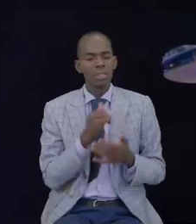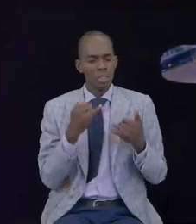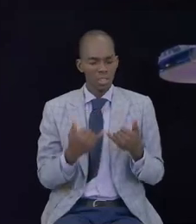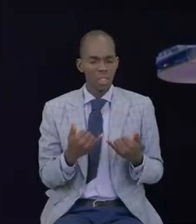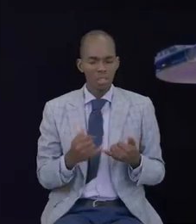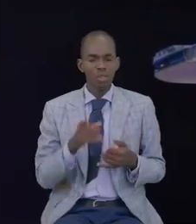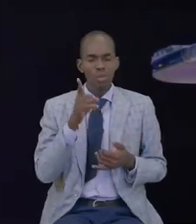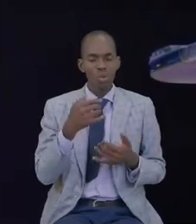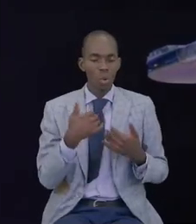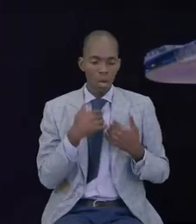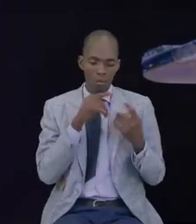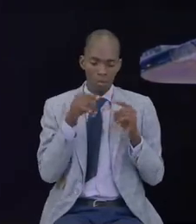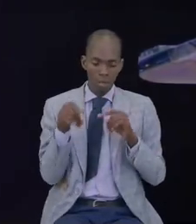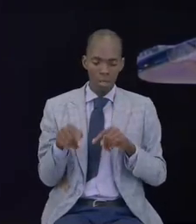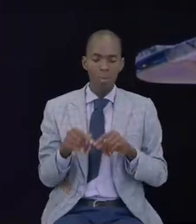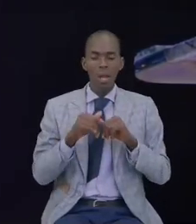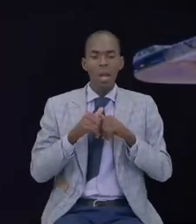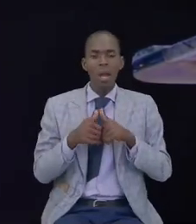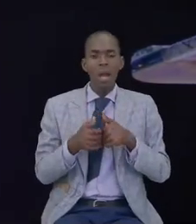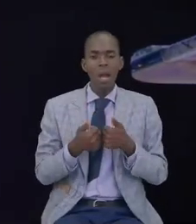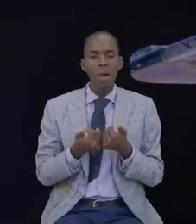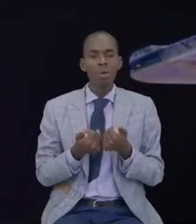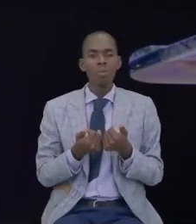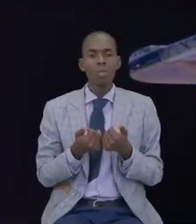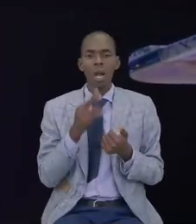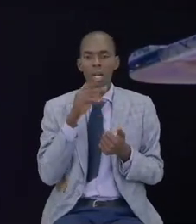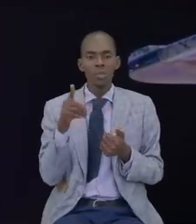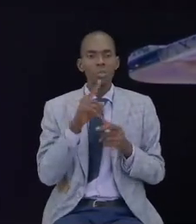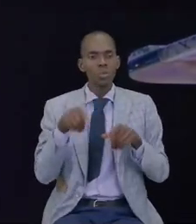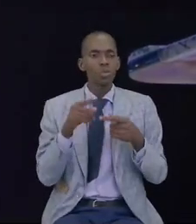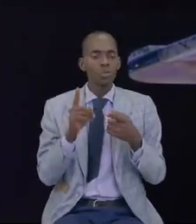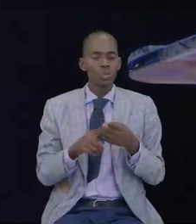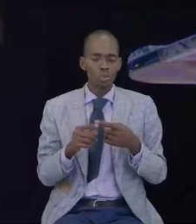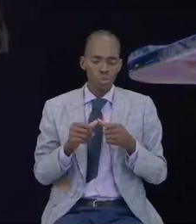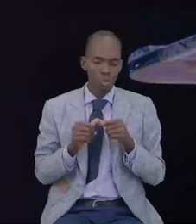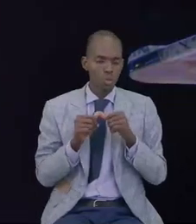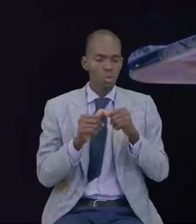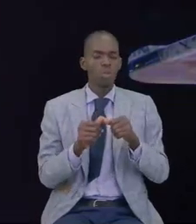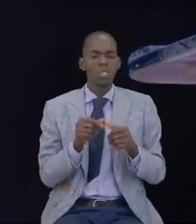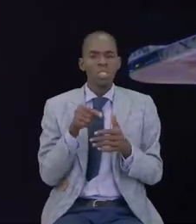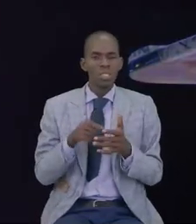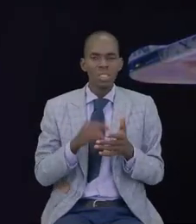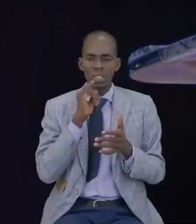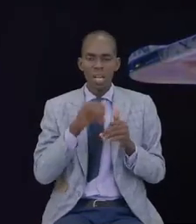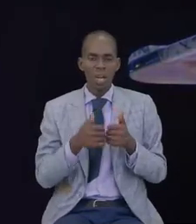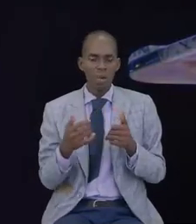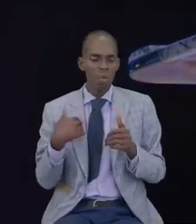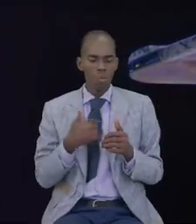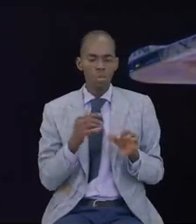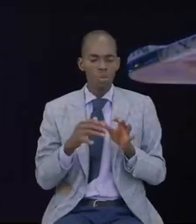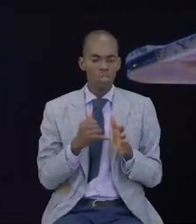venu, comment vas-tu vivre? Comment vas-tu mener ta vie? Voici comment nous faisons les choses ici. Et